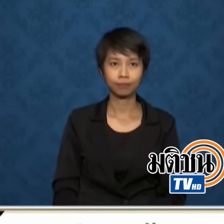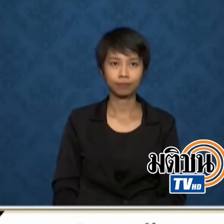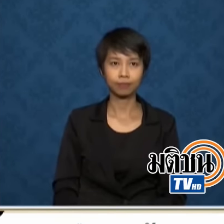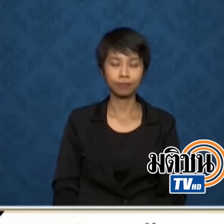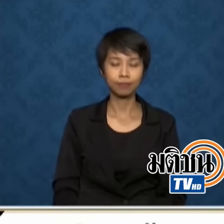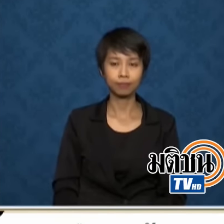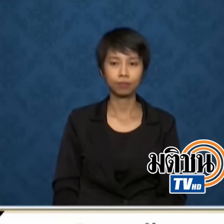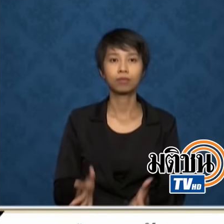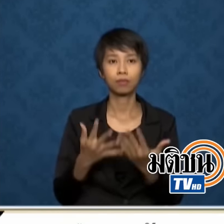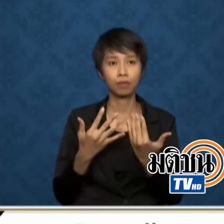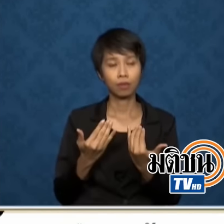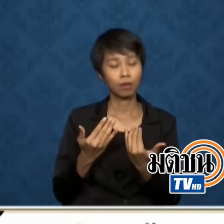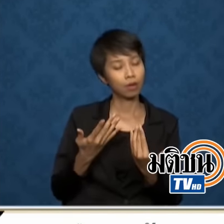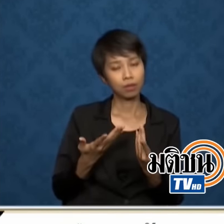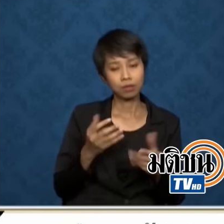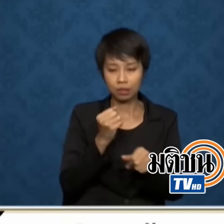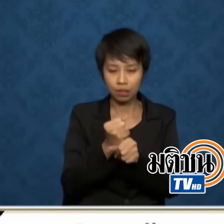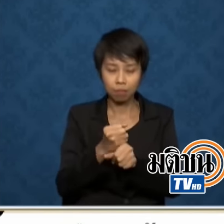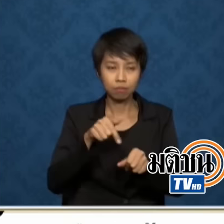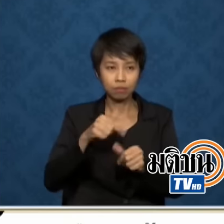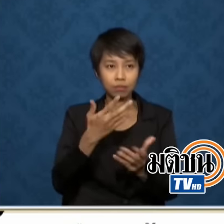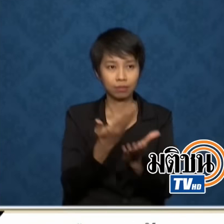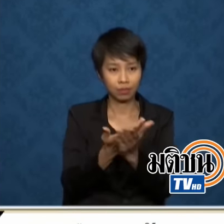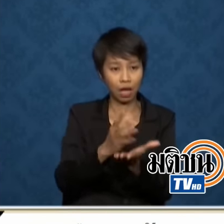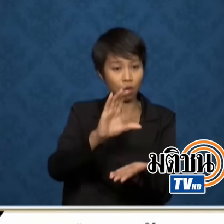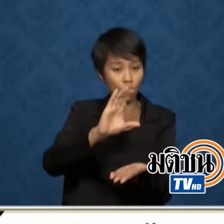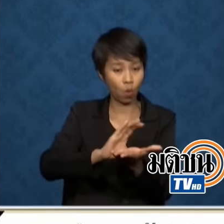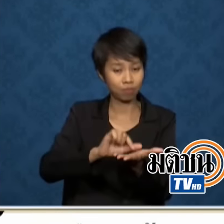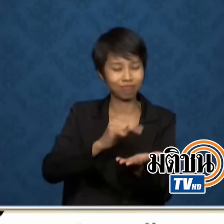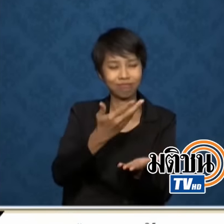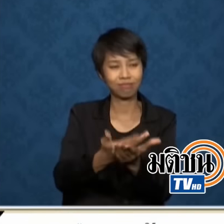ามันออกทะเลไปไกลขนาดไหนนะคะสำหรับแหล่งที่มาของเงินค่ะ